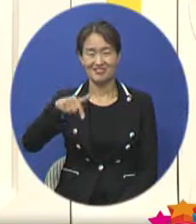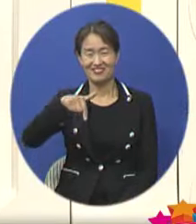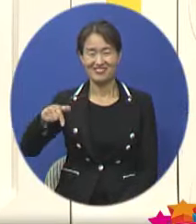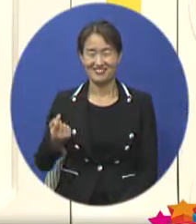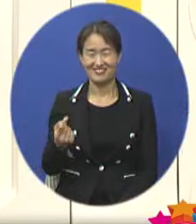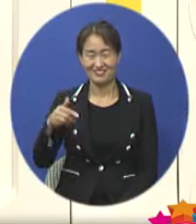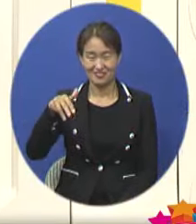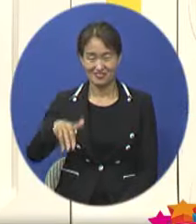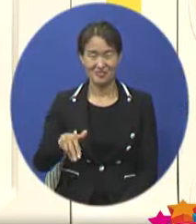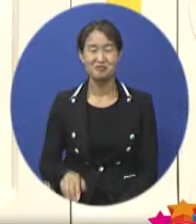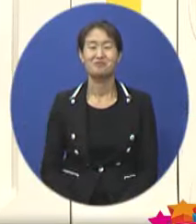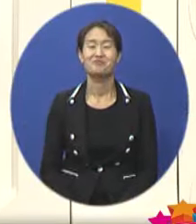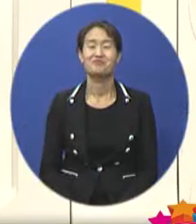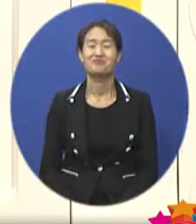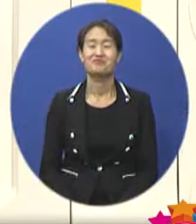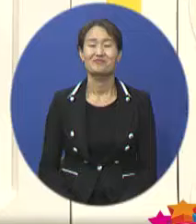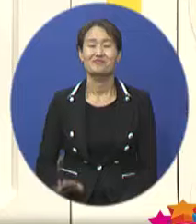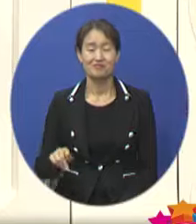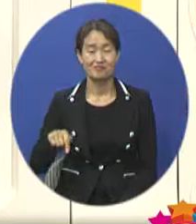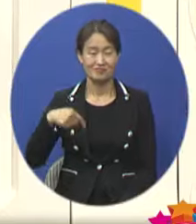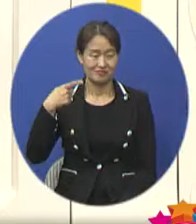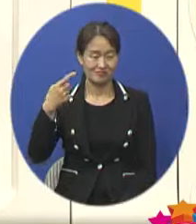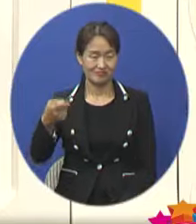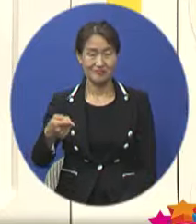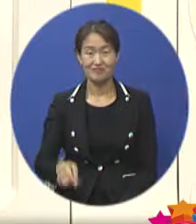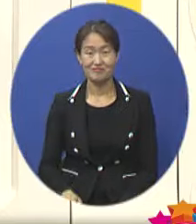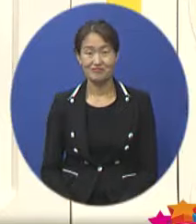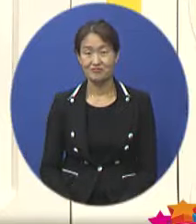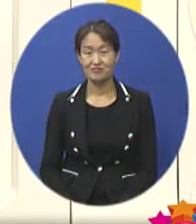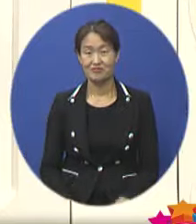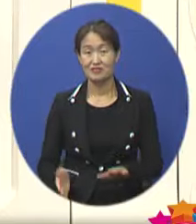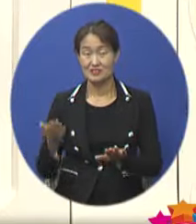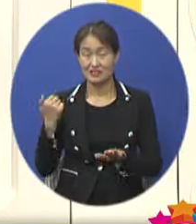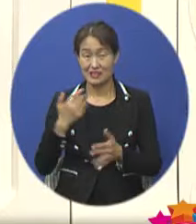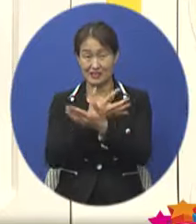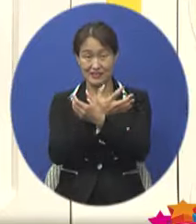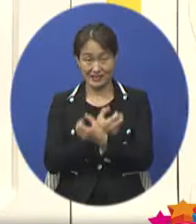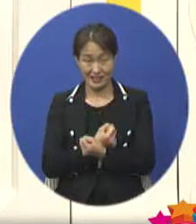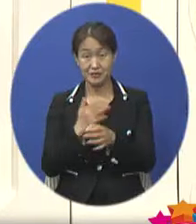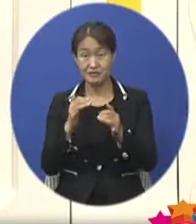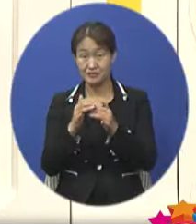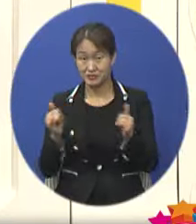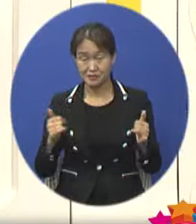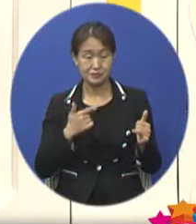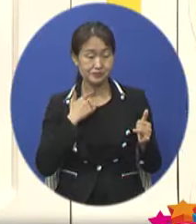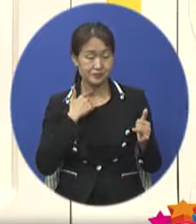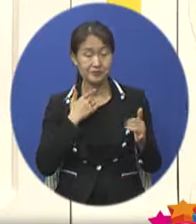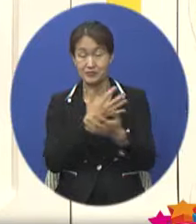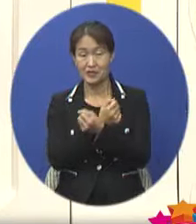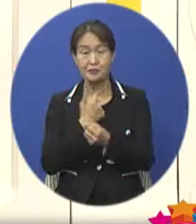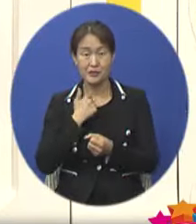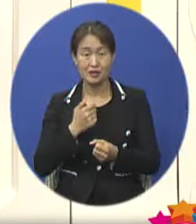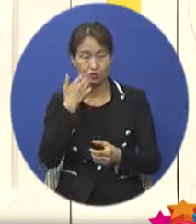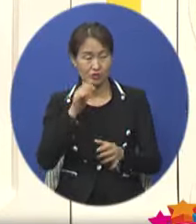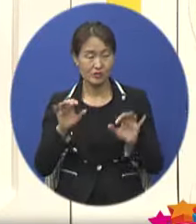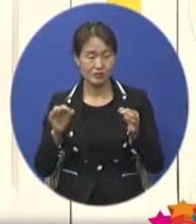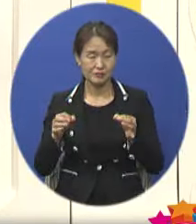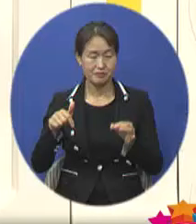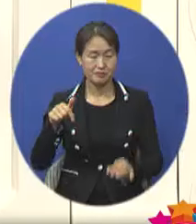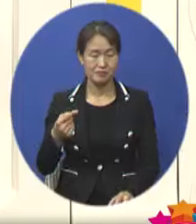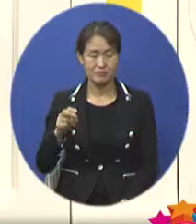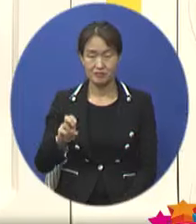네. 자, 우리 대구 예약차. 서구로 한번 가도록 하겠습니다. 우리 지난 시간에 예약했던 예약차 네. 여자분이신데요. 우리 김자, 금자,